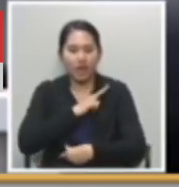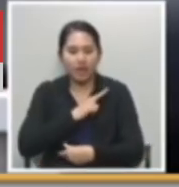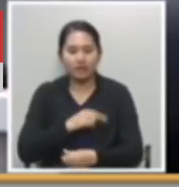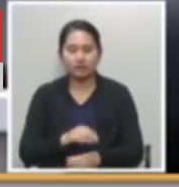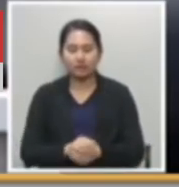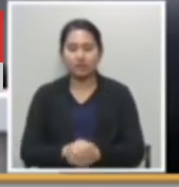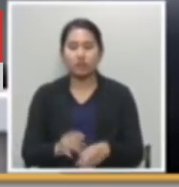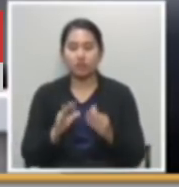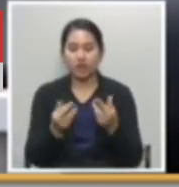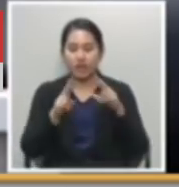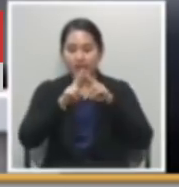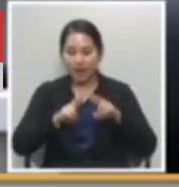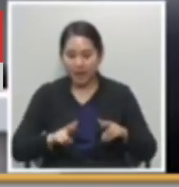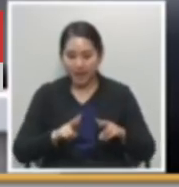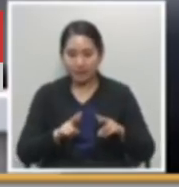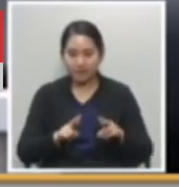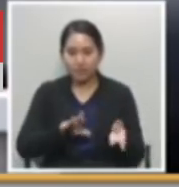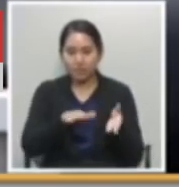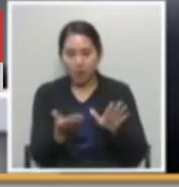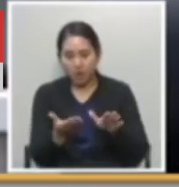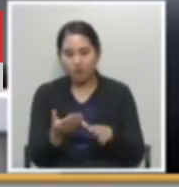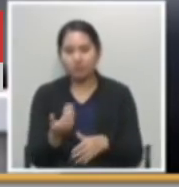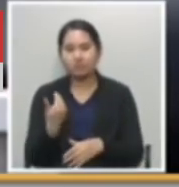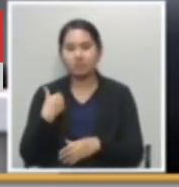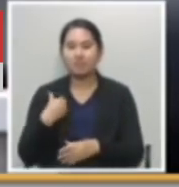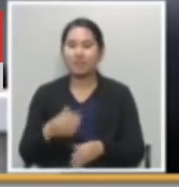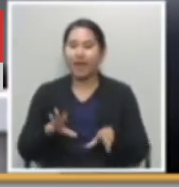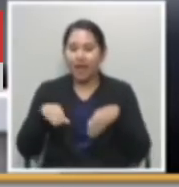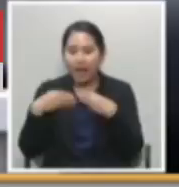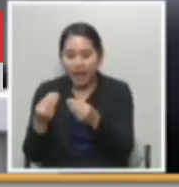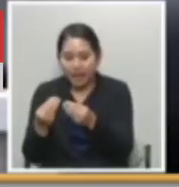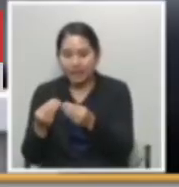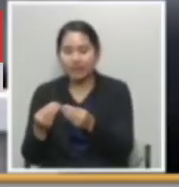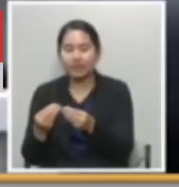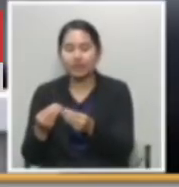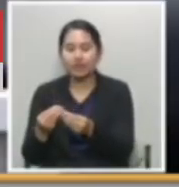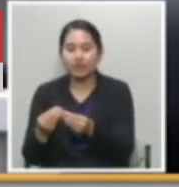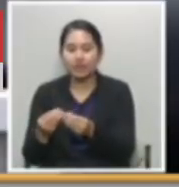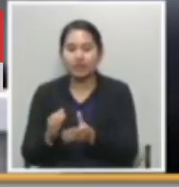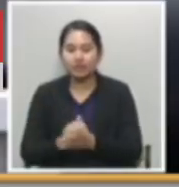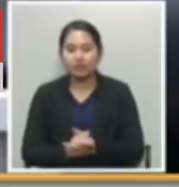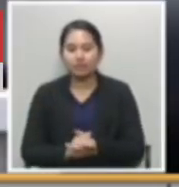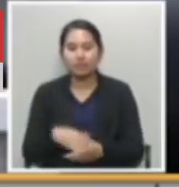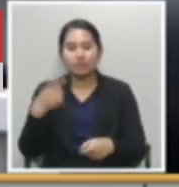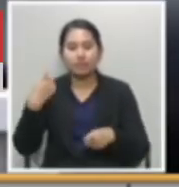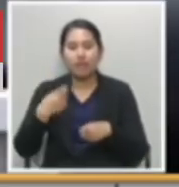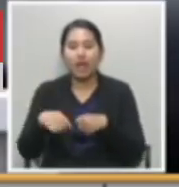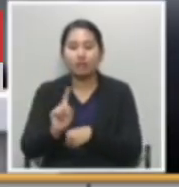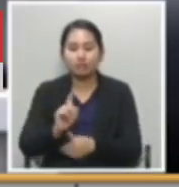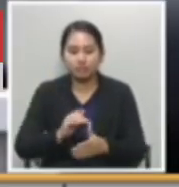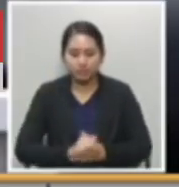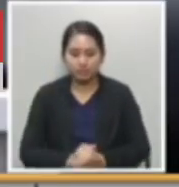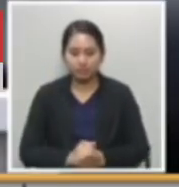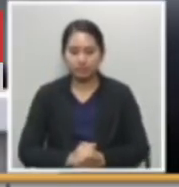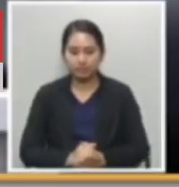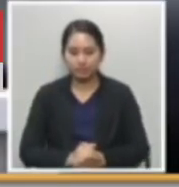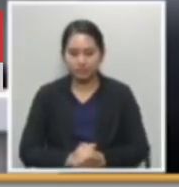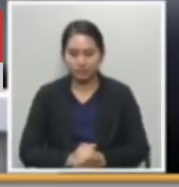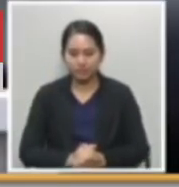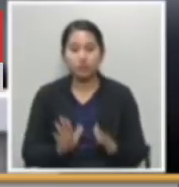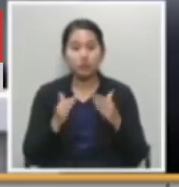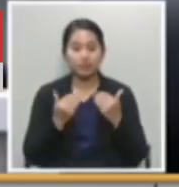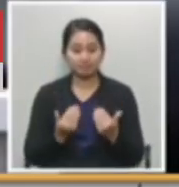ท่านเอื้อให้เจ้าสัวเนี่ยขยายเต็มที่เลยออกกฎระเบียบเลยครับมีอำนาจโอ้โธมันจะยากอะไรนะแล้